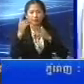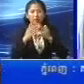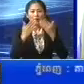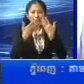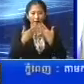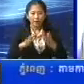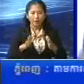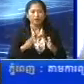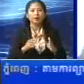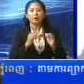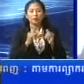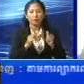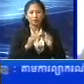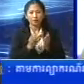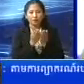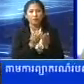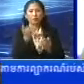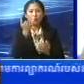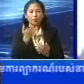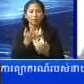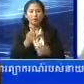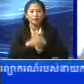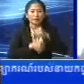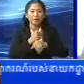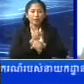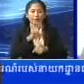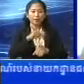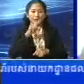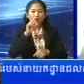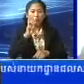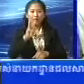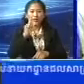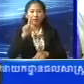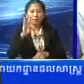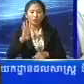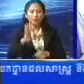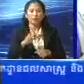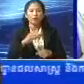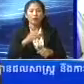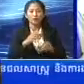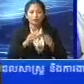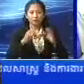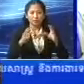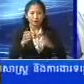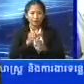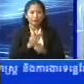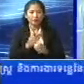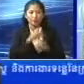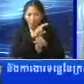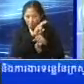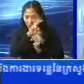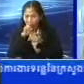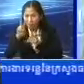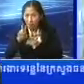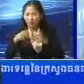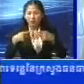រាល់នៅស្នាក់ការបណ្ដាទឹកចំនួន6នៅក្នុងឆ្នាំ2013-2014ដោយចាត់សមត្ថកិច្ចចម្រោះឈើជើងប្រចាំការអចិន្ត្រៃយ៍